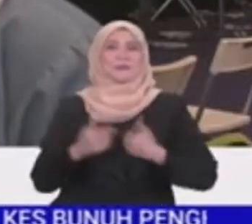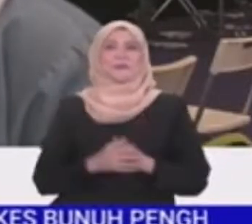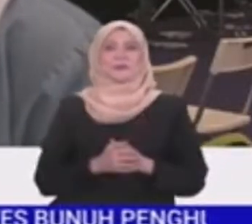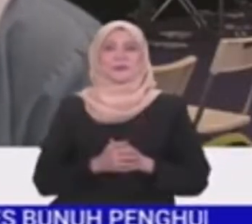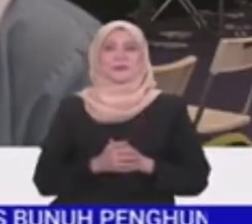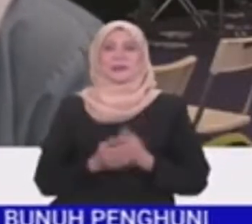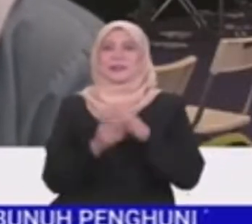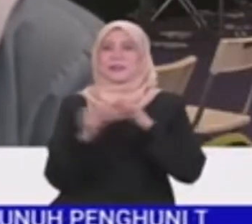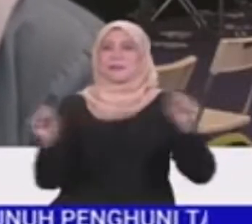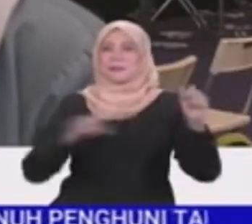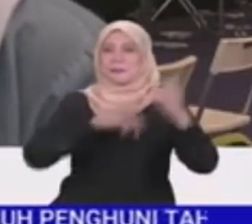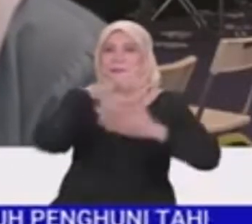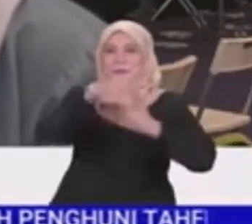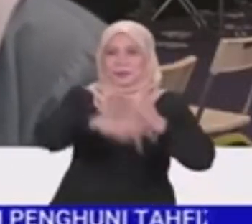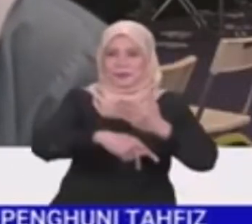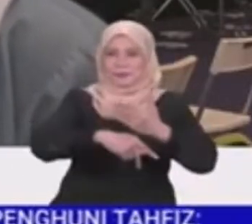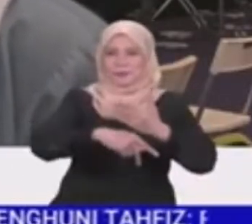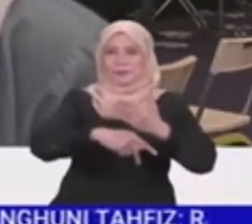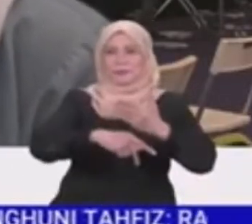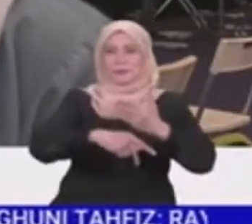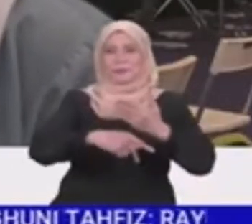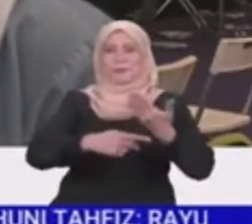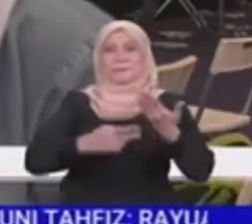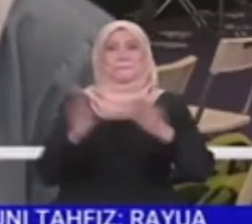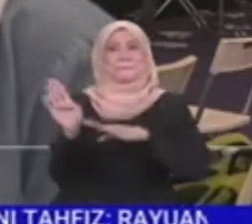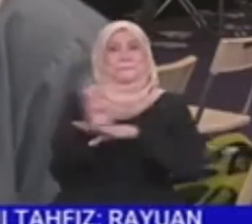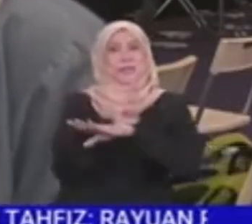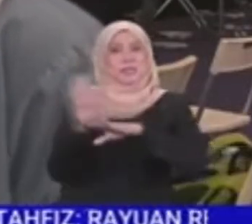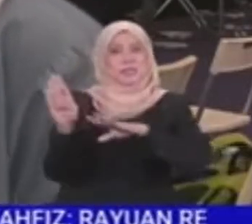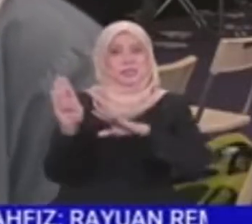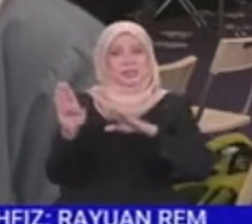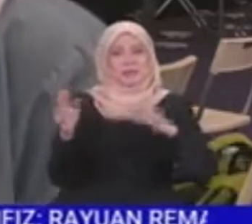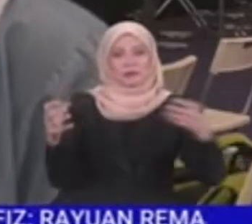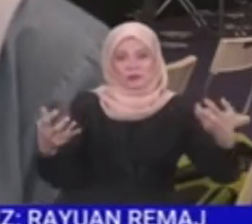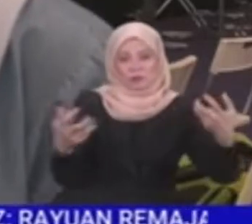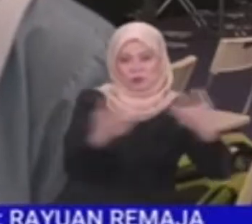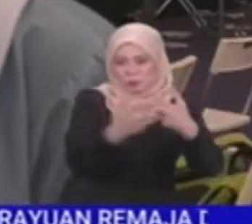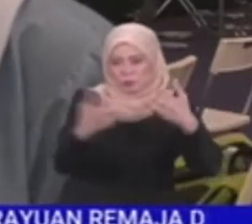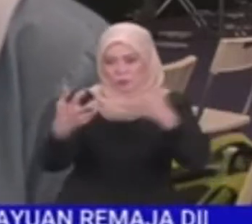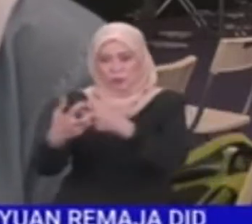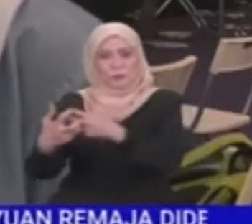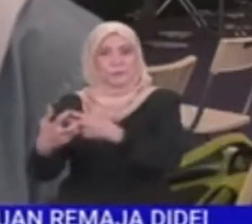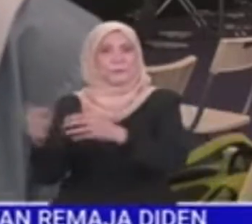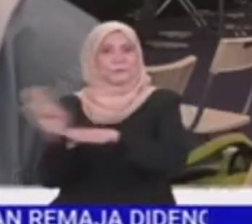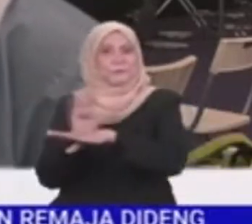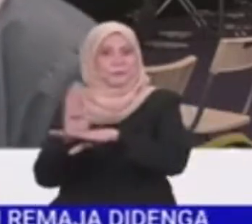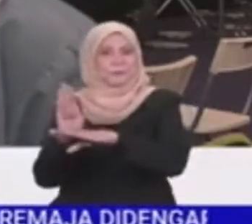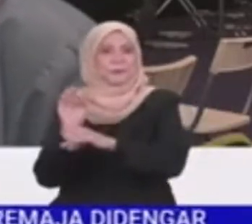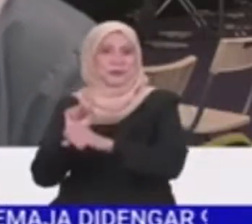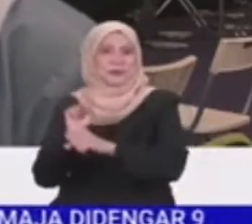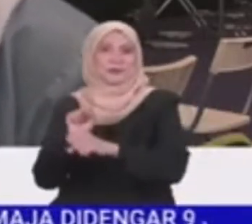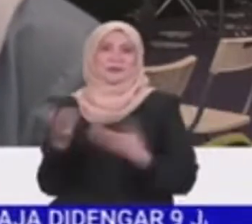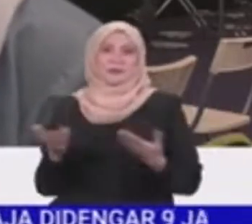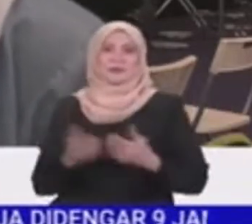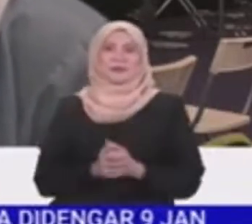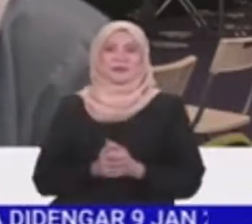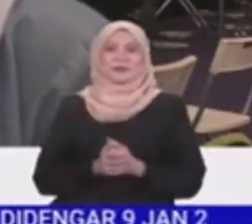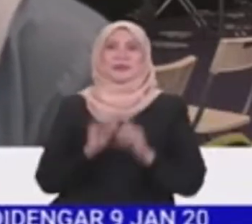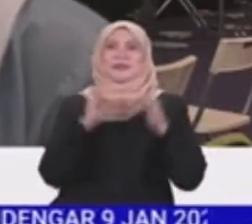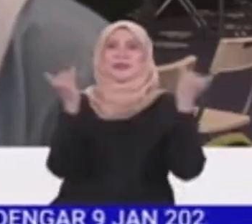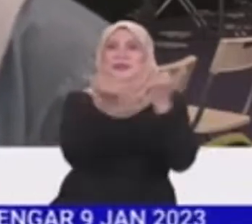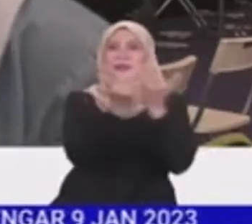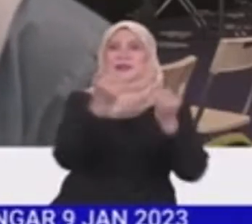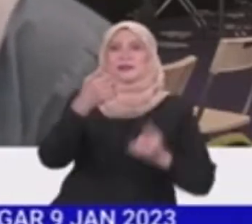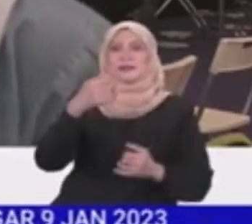kita sediakan program-program seperti padanan perniagaan. Kita sediakan 20 anchor syarikat hypermarket